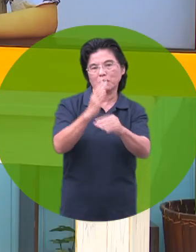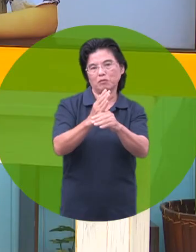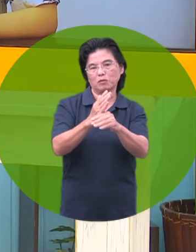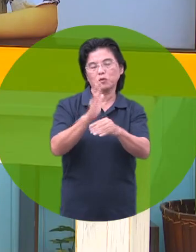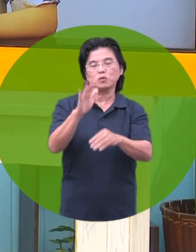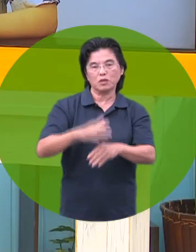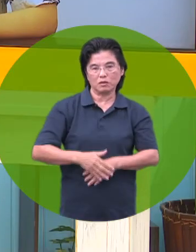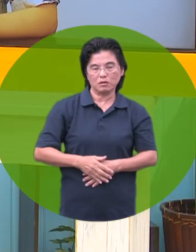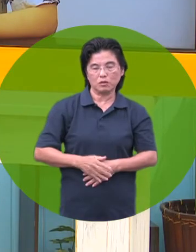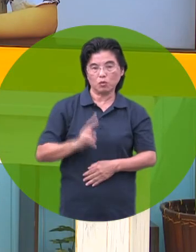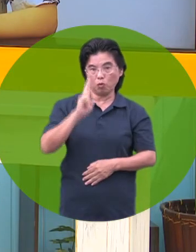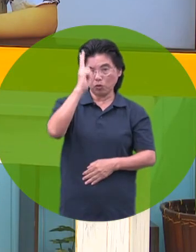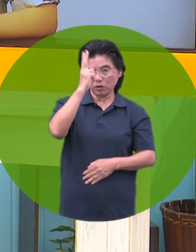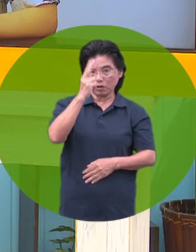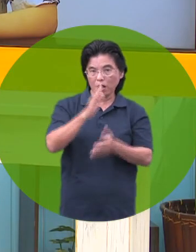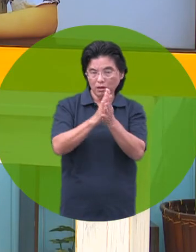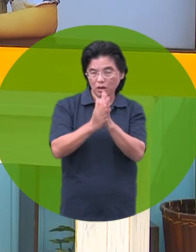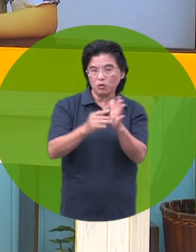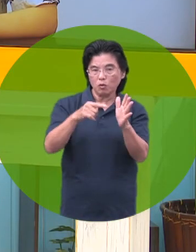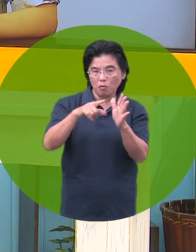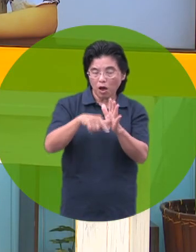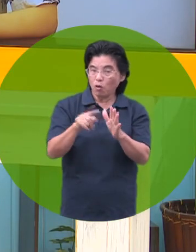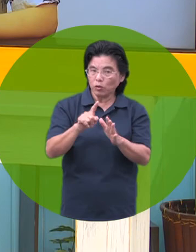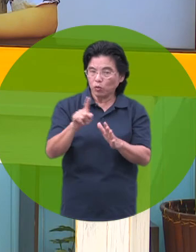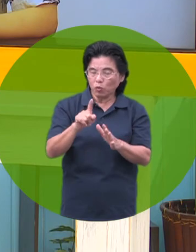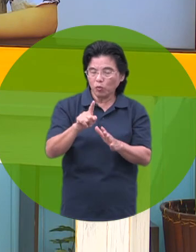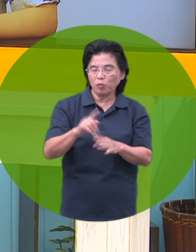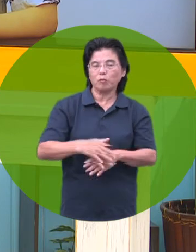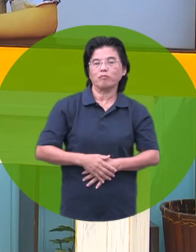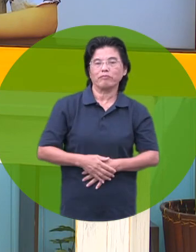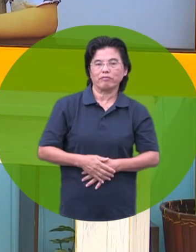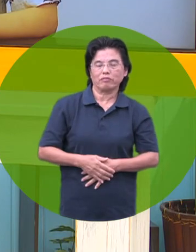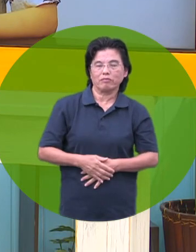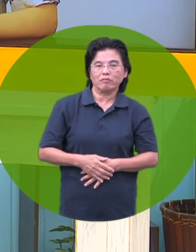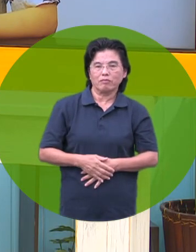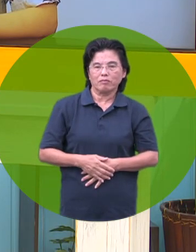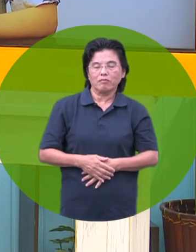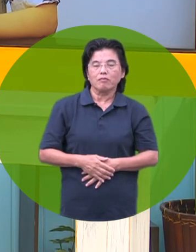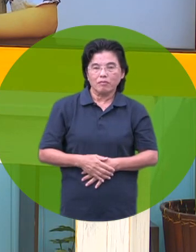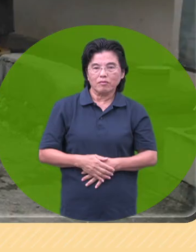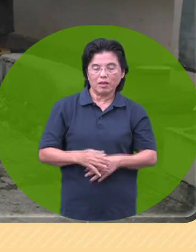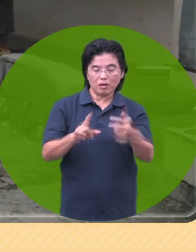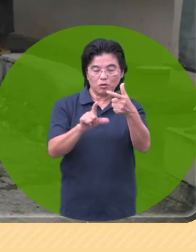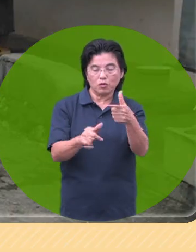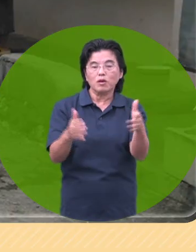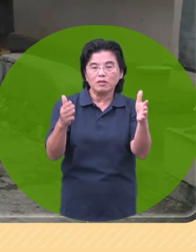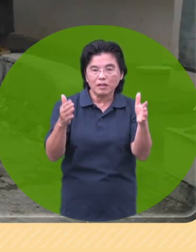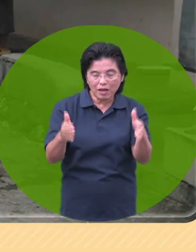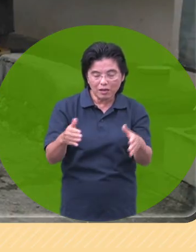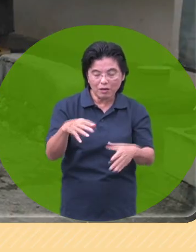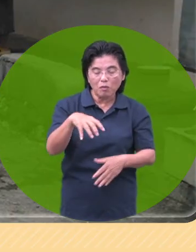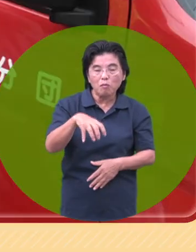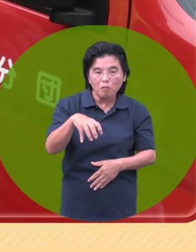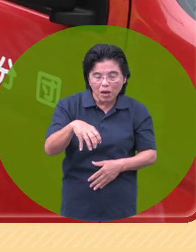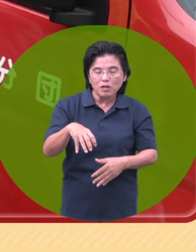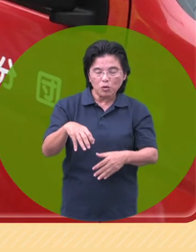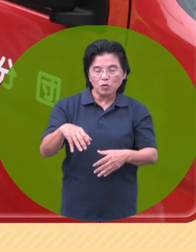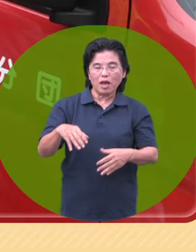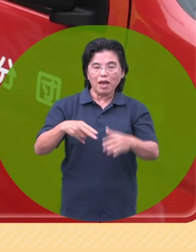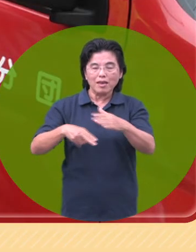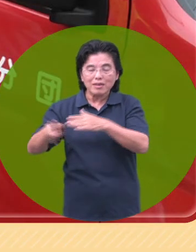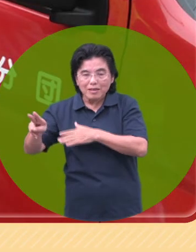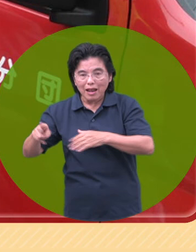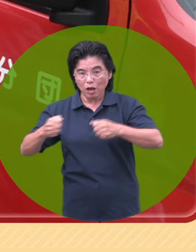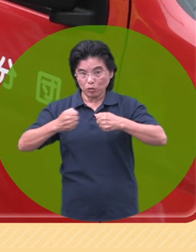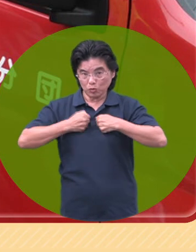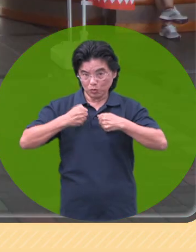。 県内ではどのようなことが行われているんですか？ はい、期間中は各地で住民避難訓練が行われ